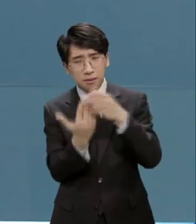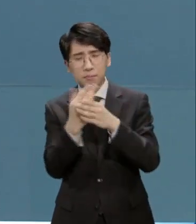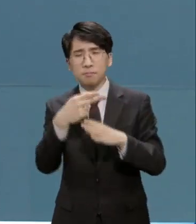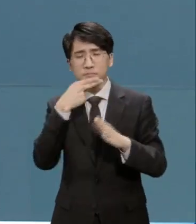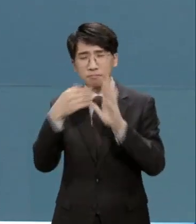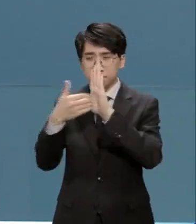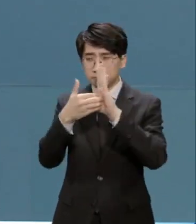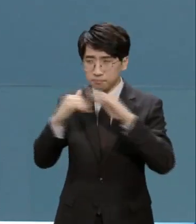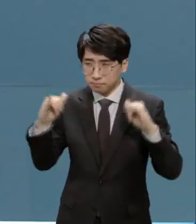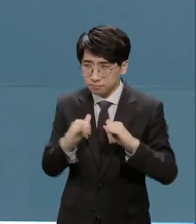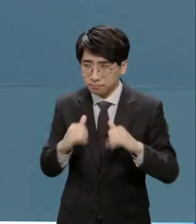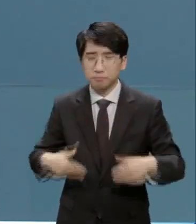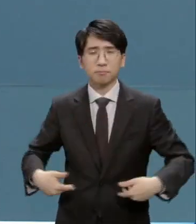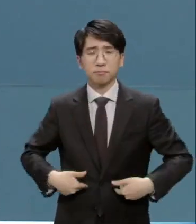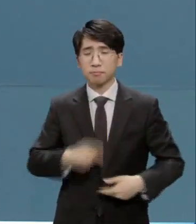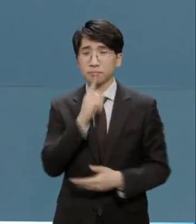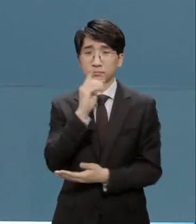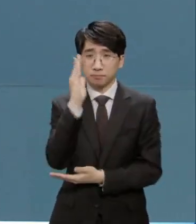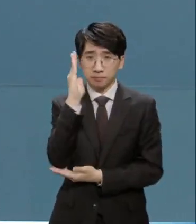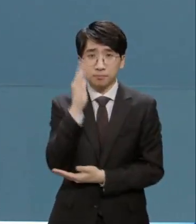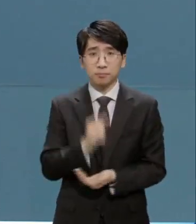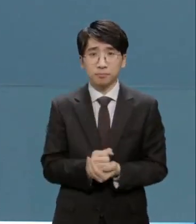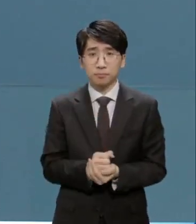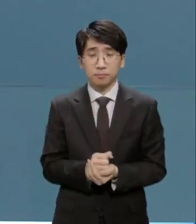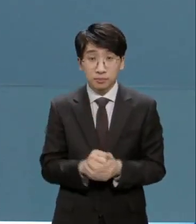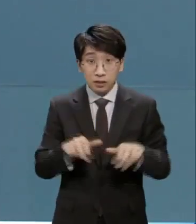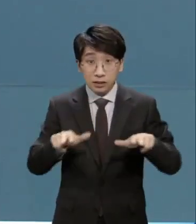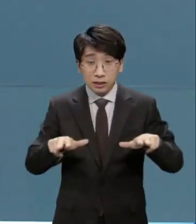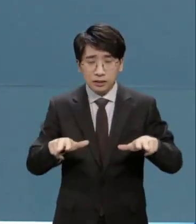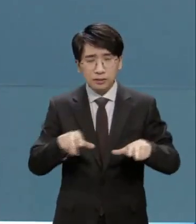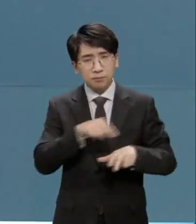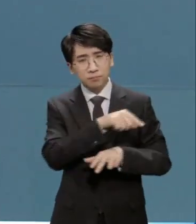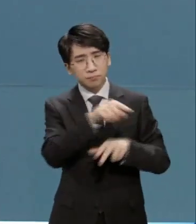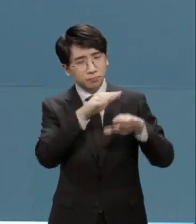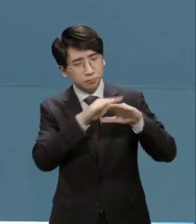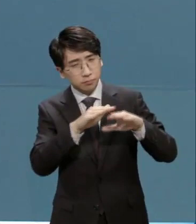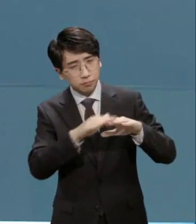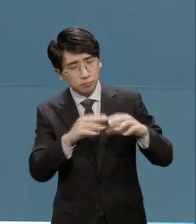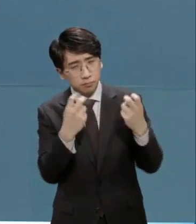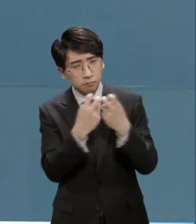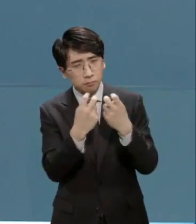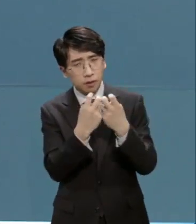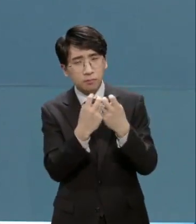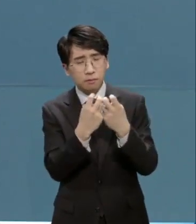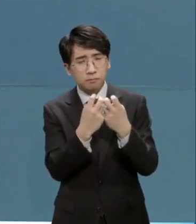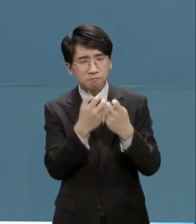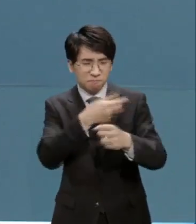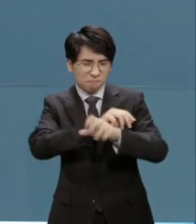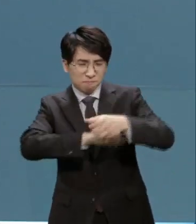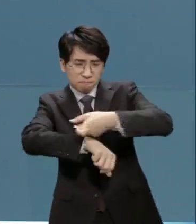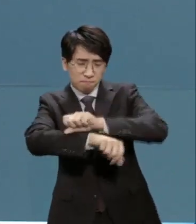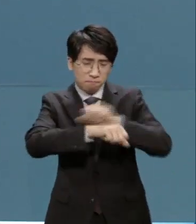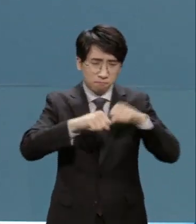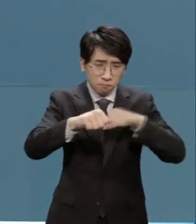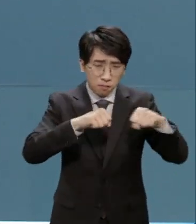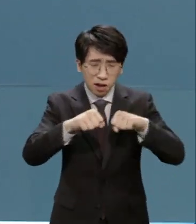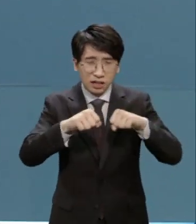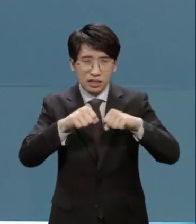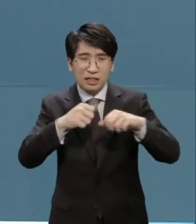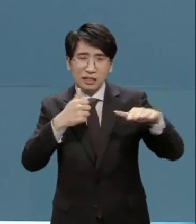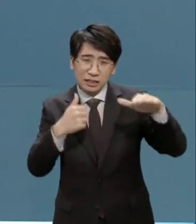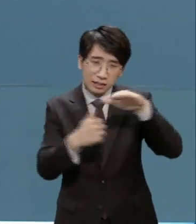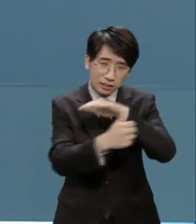네, 이번에는 아파트 경비 노동자들의 실상을 듣고 해결 방안을 모색하는 데 주력하는 시민단체와 함께 좀 더 자세한